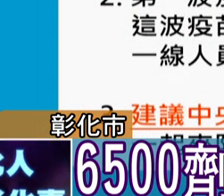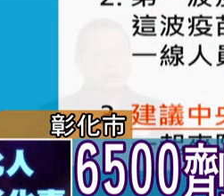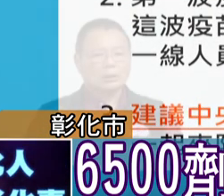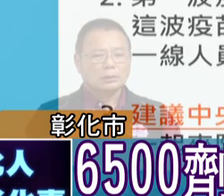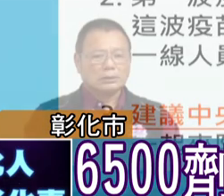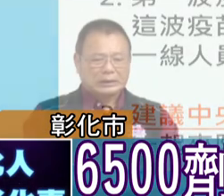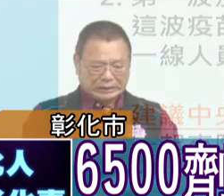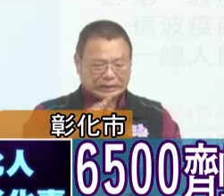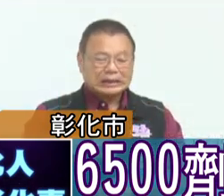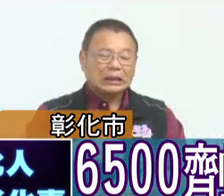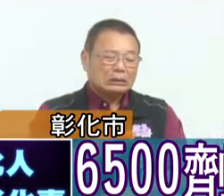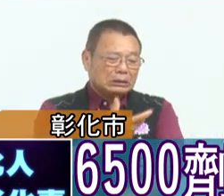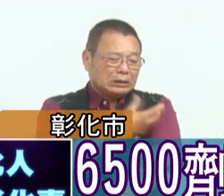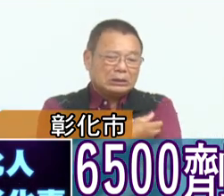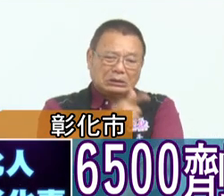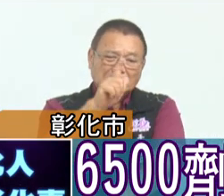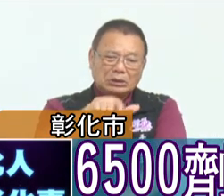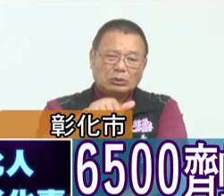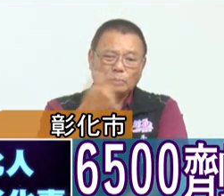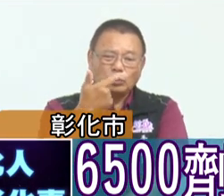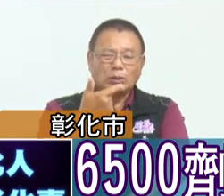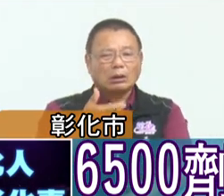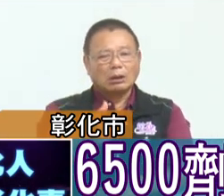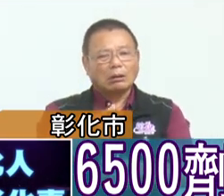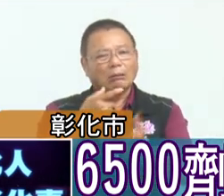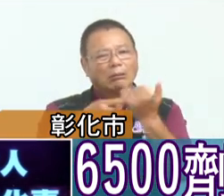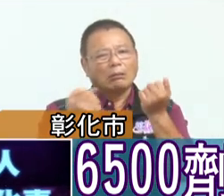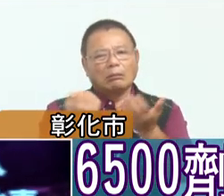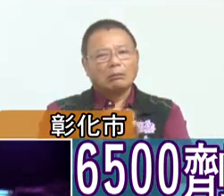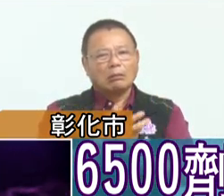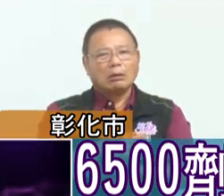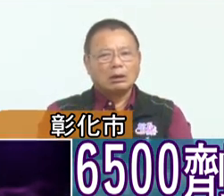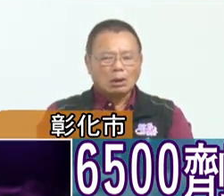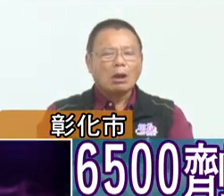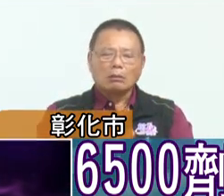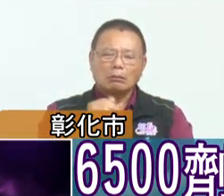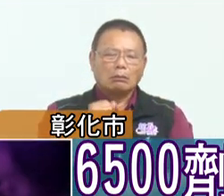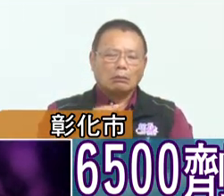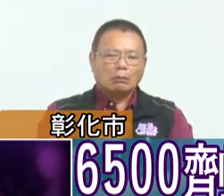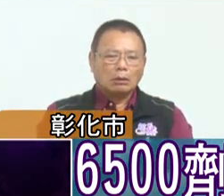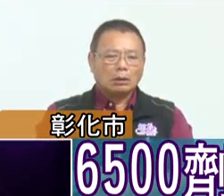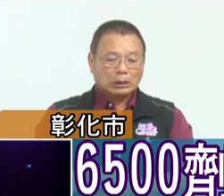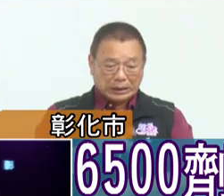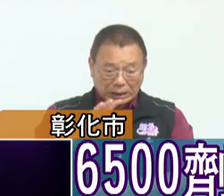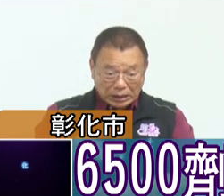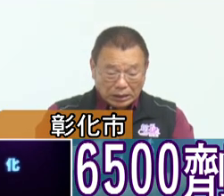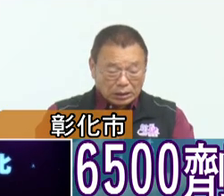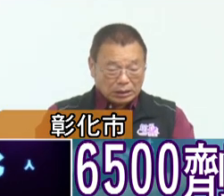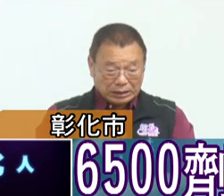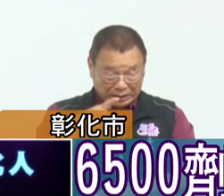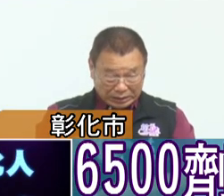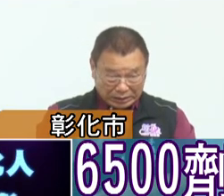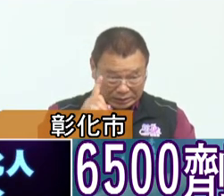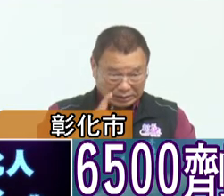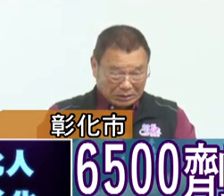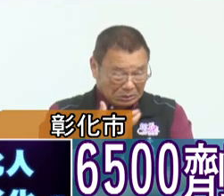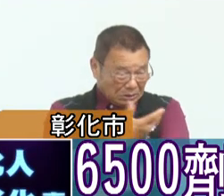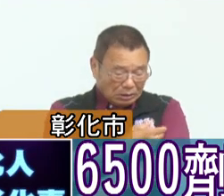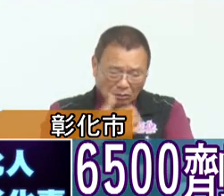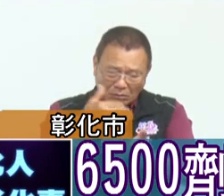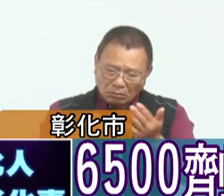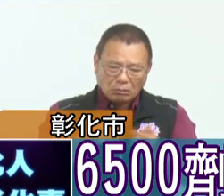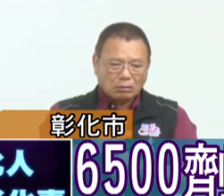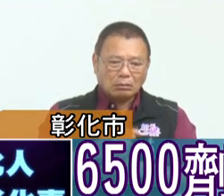明。 这一批的疫苗6500剂，实际上数量还是非常有限，所以这一批疫苗依照我们这些人数的估